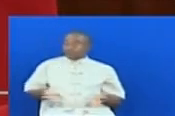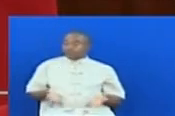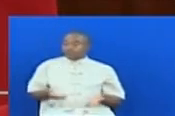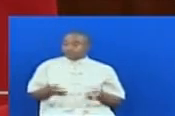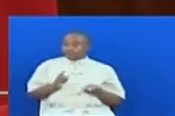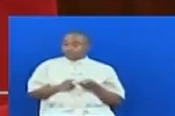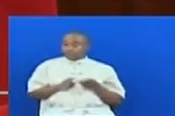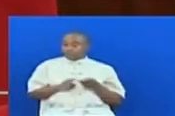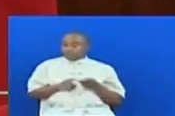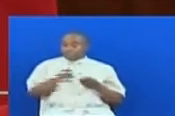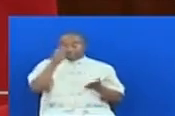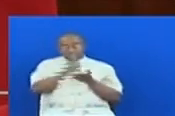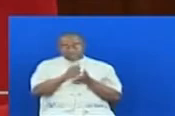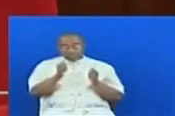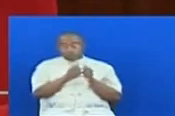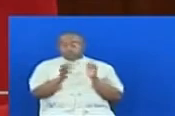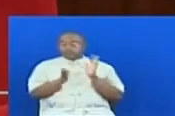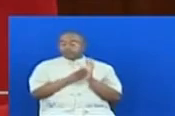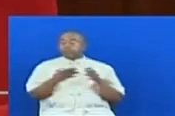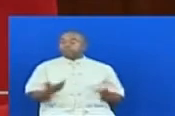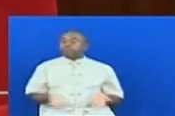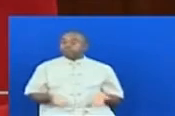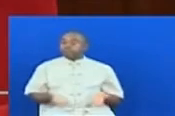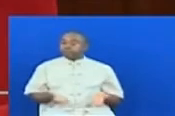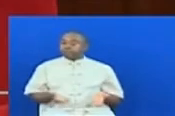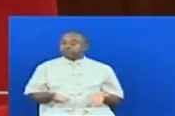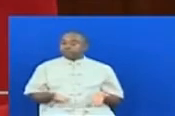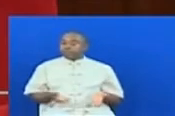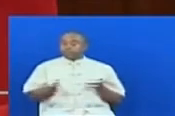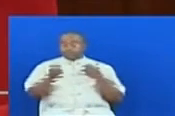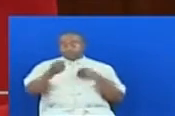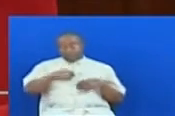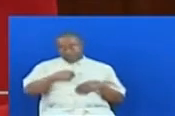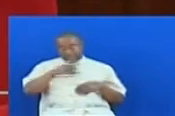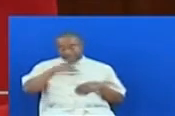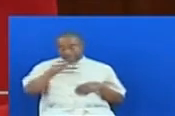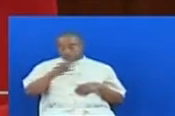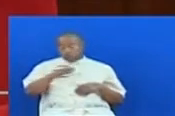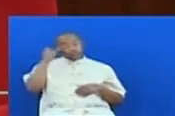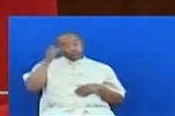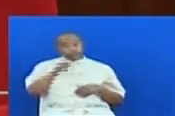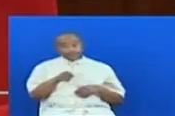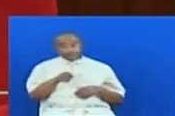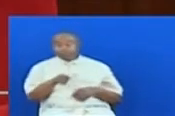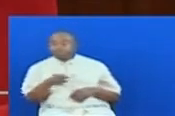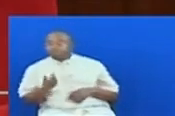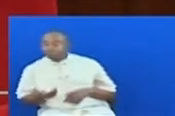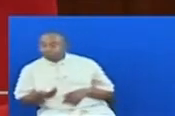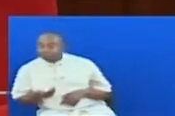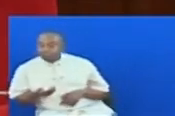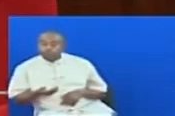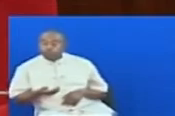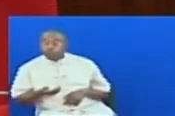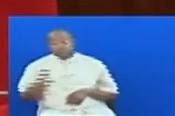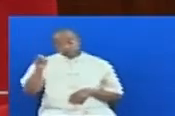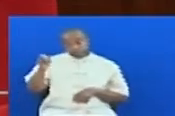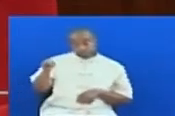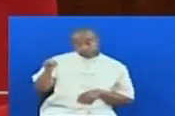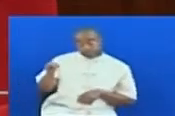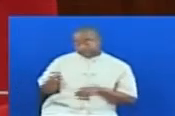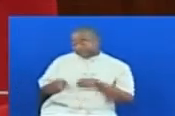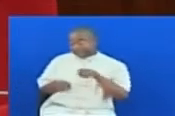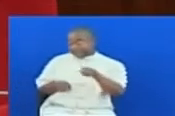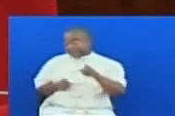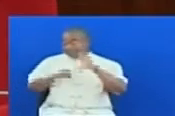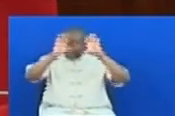azimio la bunge laba la 19 limefikia wapi. Kwa hiyo mimi nilitaka nitoe ushauri mheshimiwa naibu spika, kwamba kwenye ile